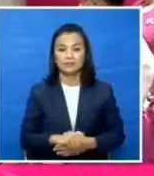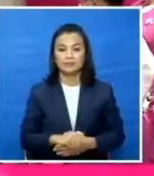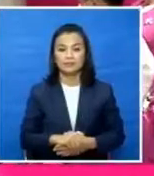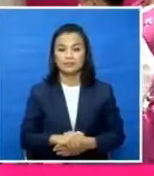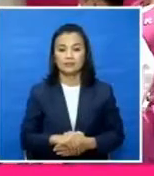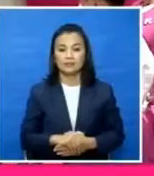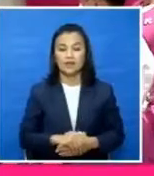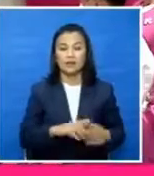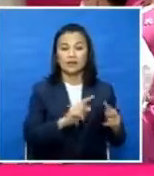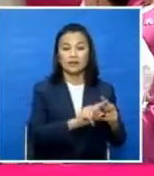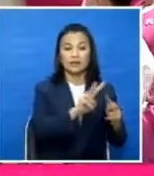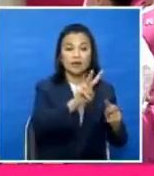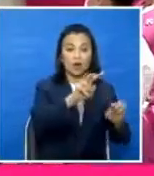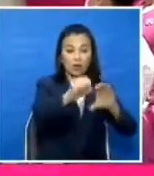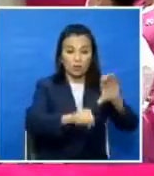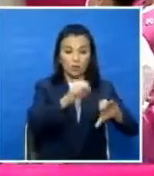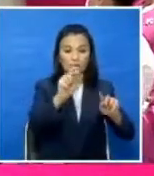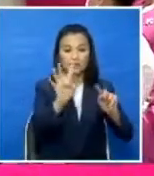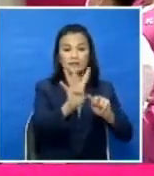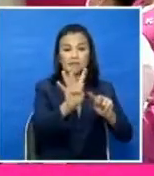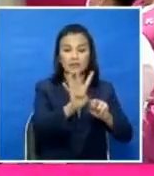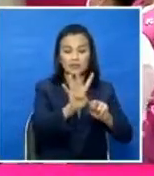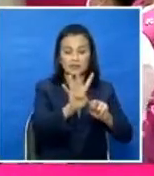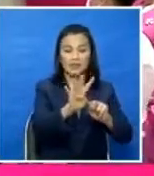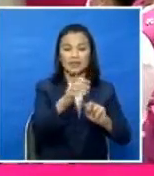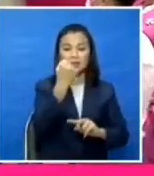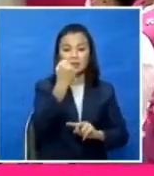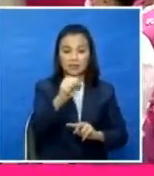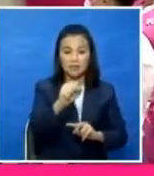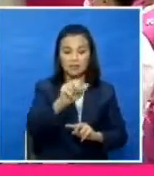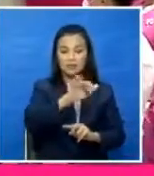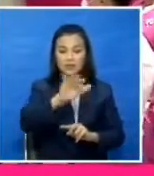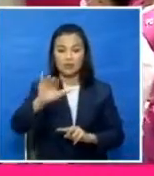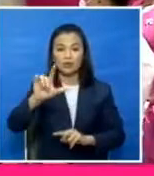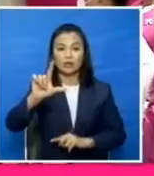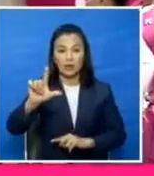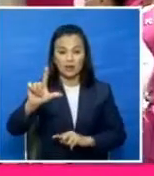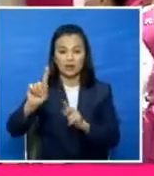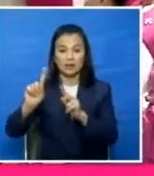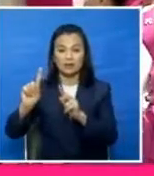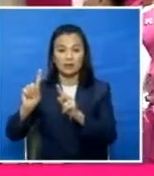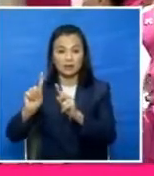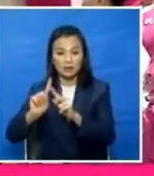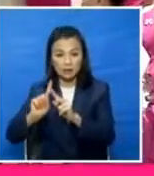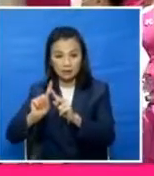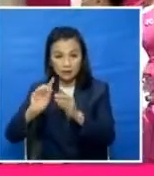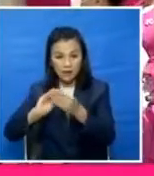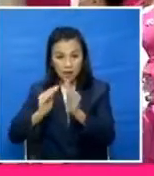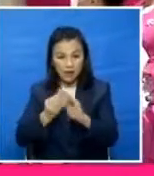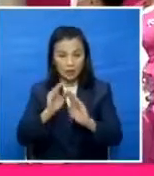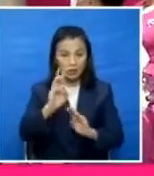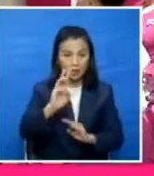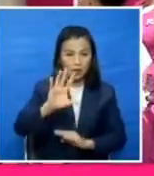อันดับที่2หมุนครั้งที่4งวดที่10หมุนอักษรลอลิงเลขที่ออก